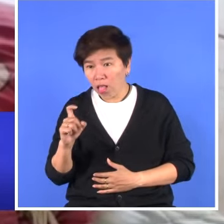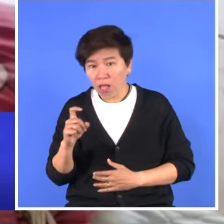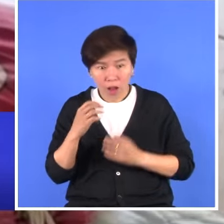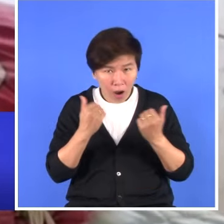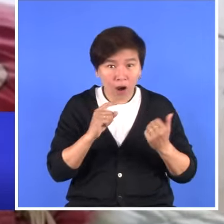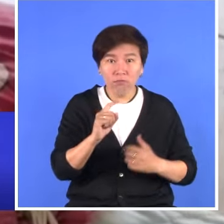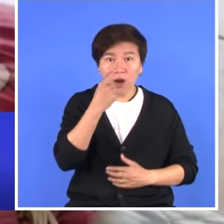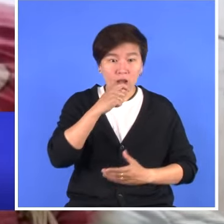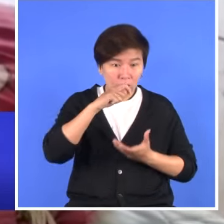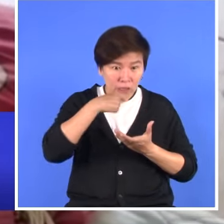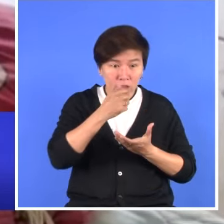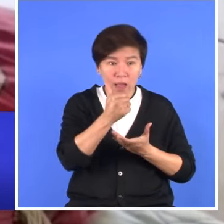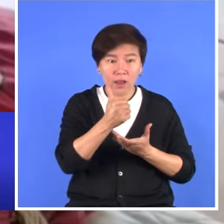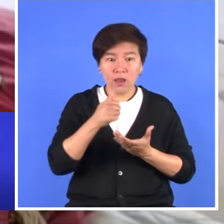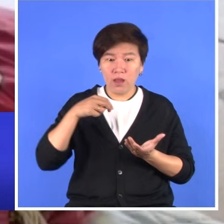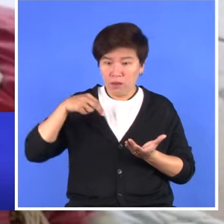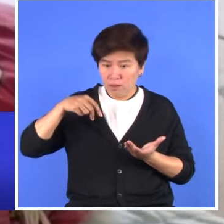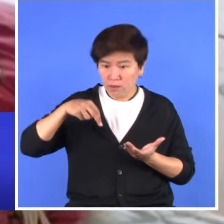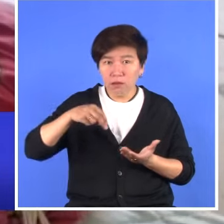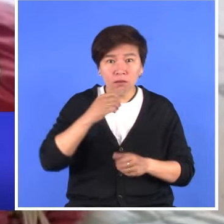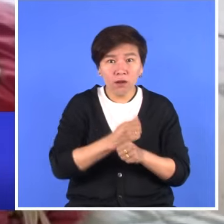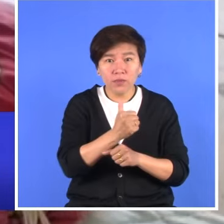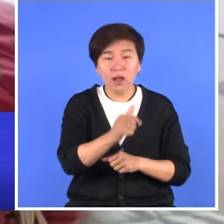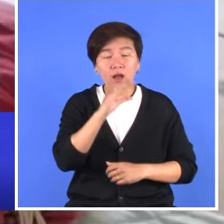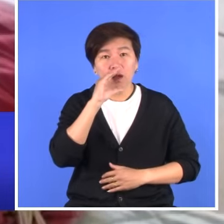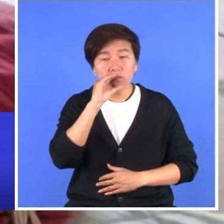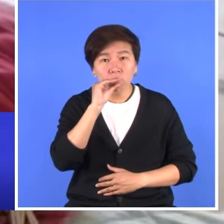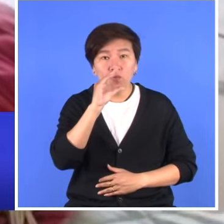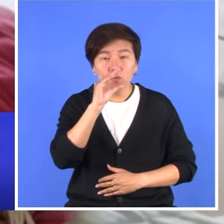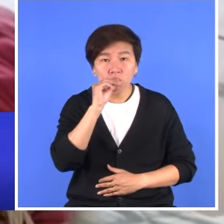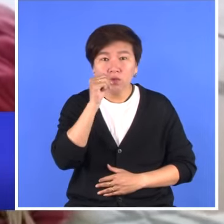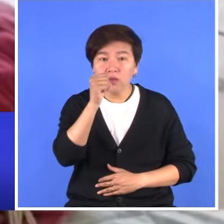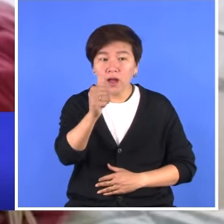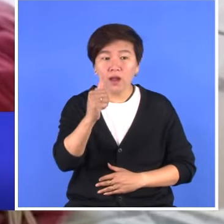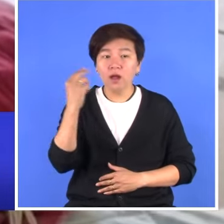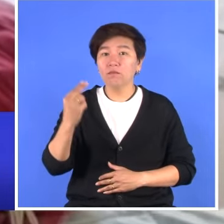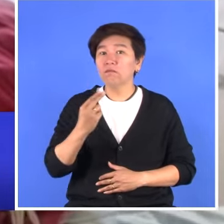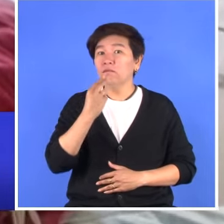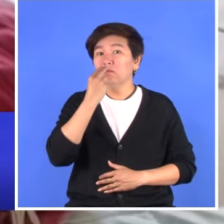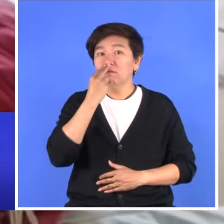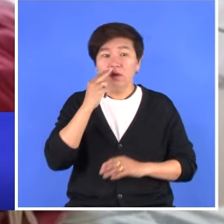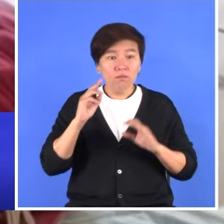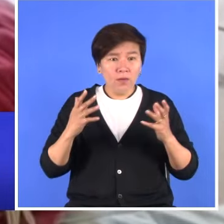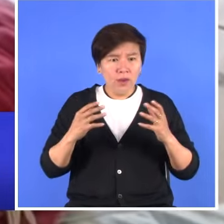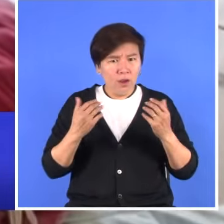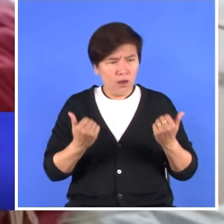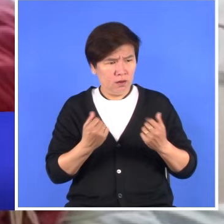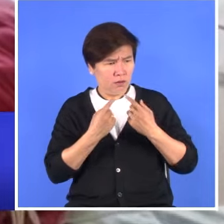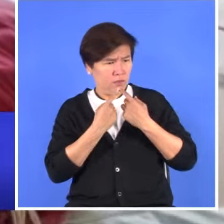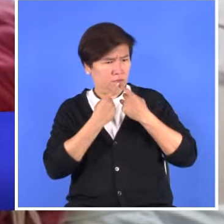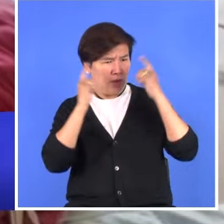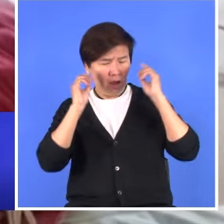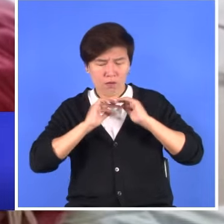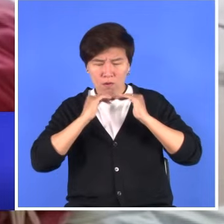โูเดินไม่ได้ก็กลับมาพอเดินได้อนะคะพูดจารู้เรื่องมากขึ้นไม่ต้องใช้ออกซิเจนแล้วเรื่องนี้ทำให้ญาติๆเขาก็